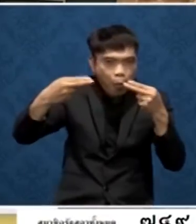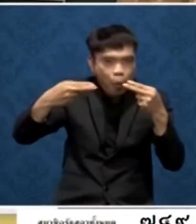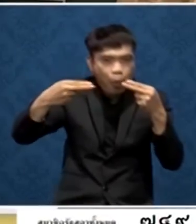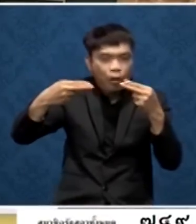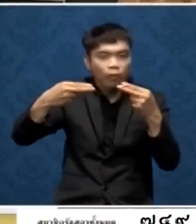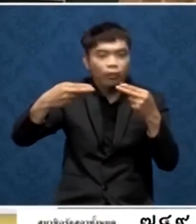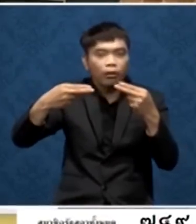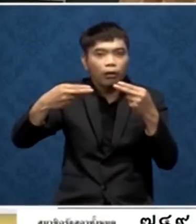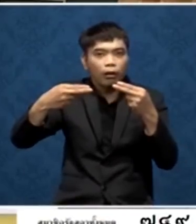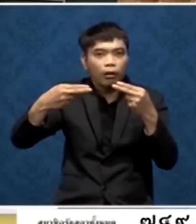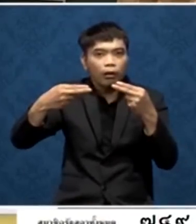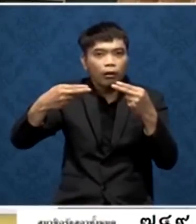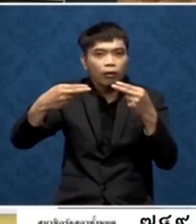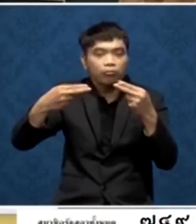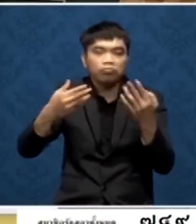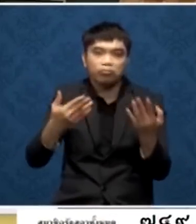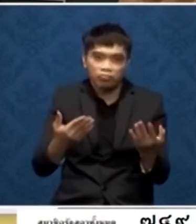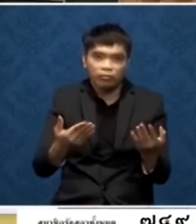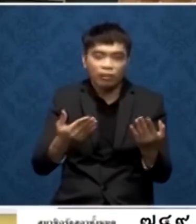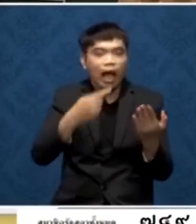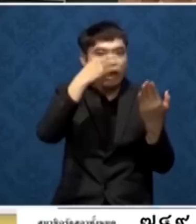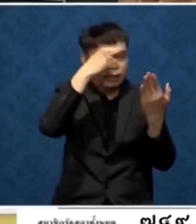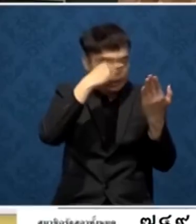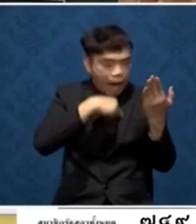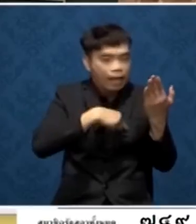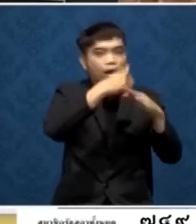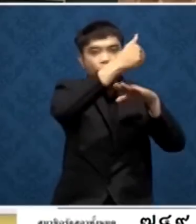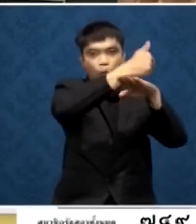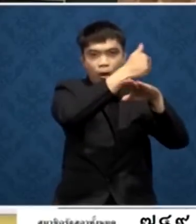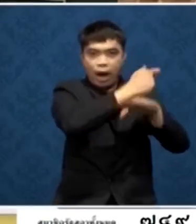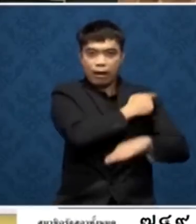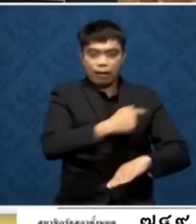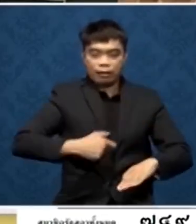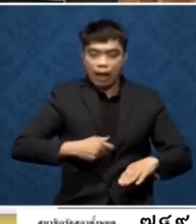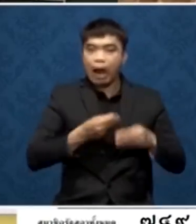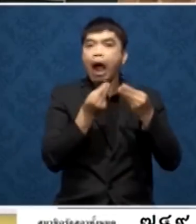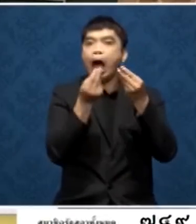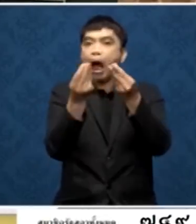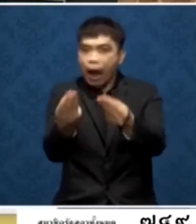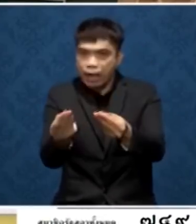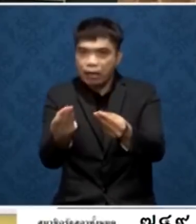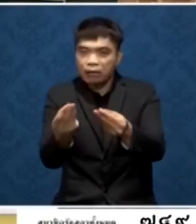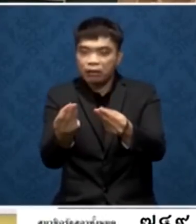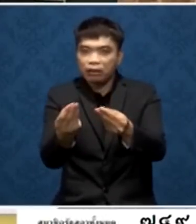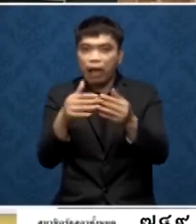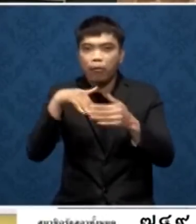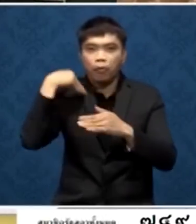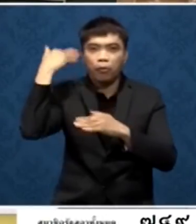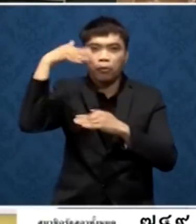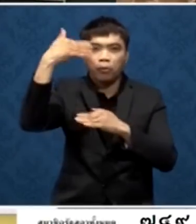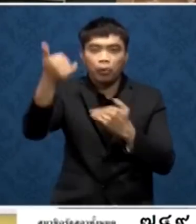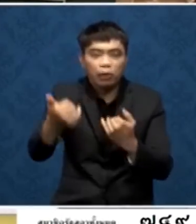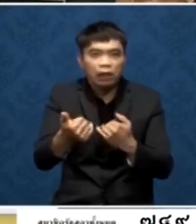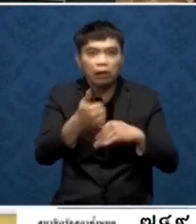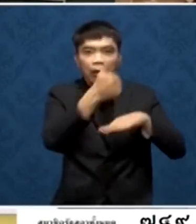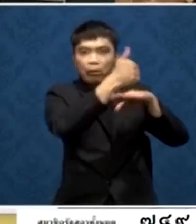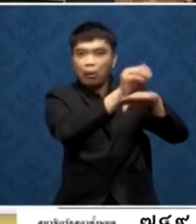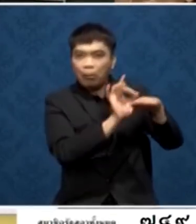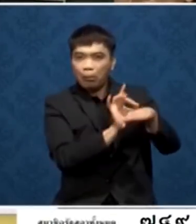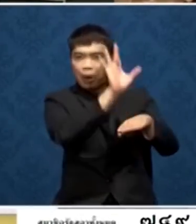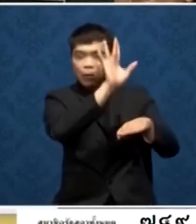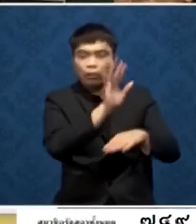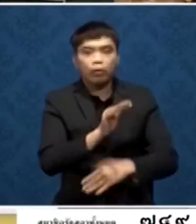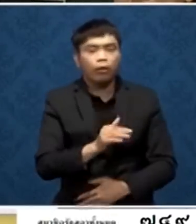เขาให้อยู่อยู่ไปอยู่มาไอ้ลูกหลานคนอาศัยจะไล่ลูกหลานเจ้าของบ้านมันอะไรกันผมเรียนท่านทำความเคารพครับ